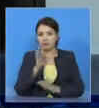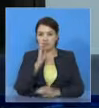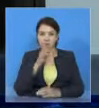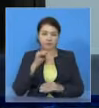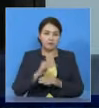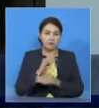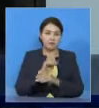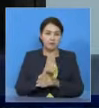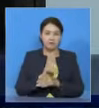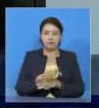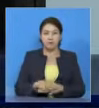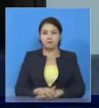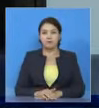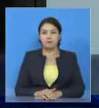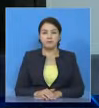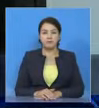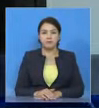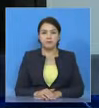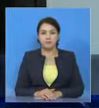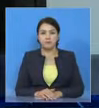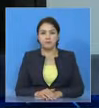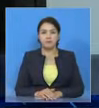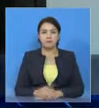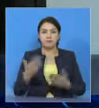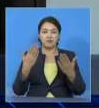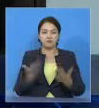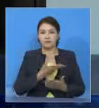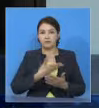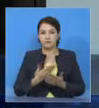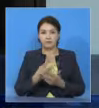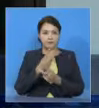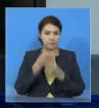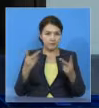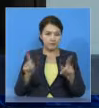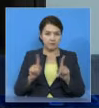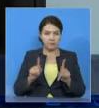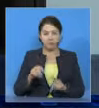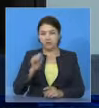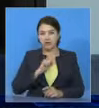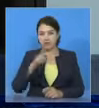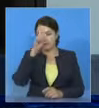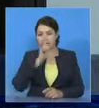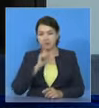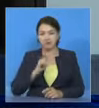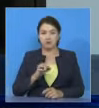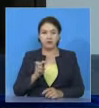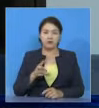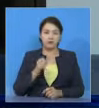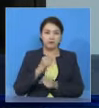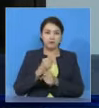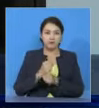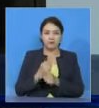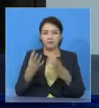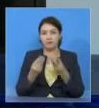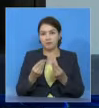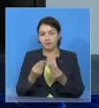увеличится, поскольку персонал больше задействован. Но сегодня мы увидим, что за август месяц у нас большое количество стационаров задействовано, поэтому эта сумма